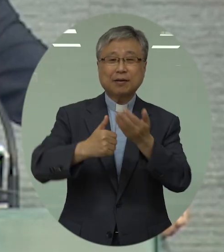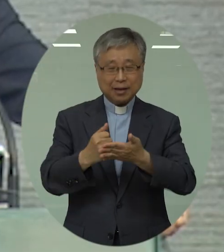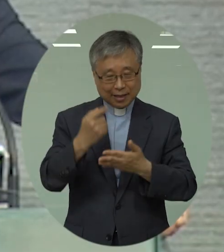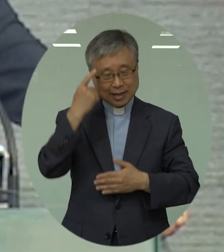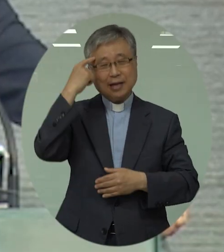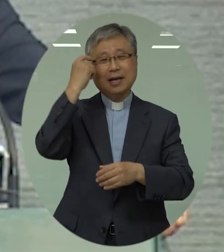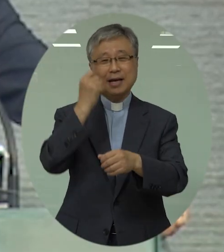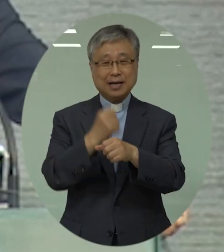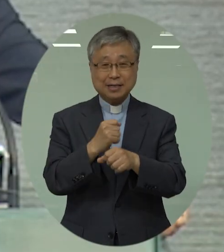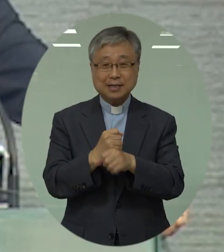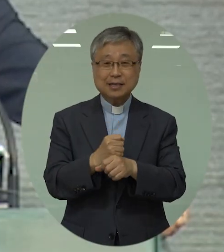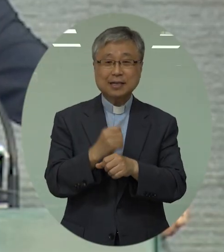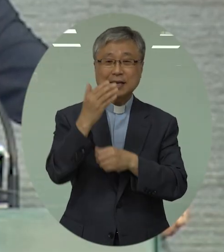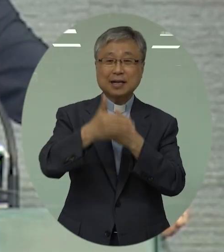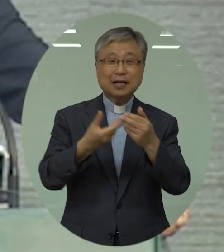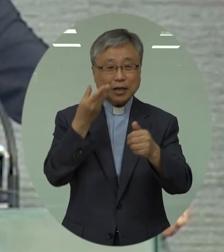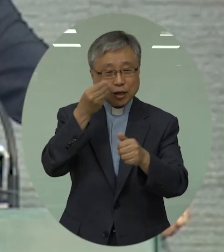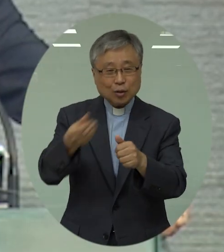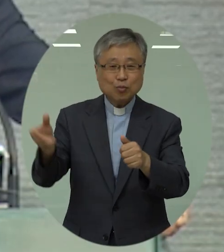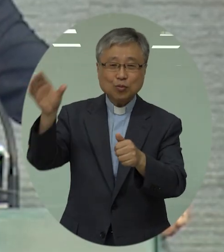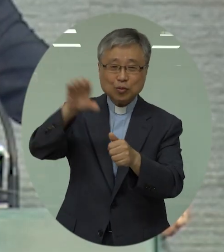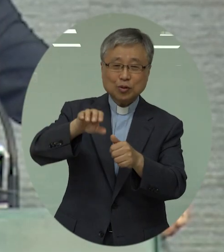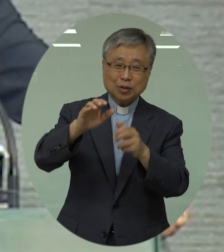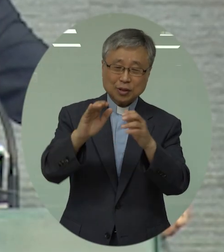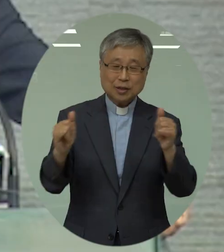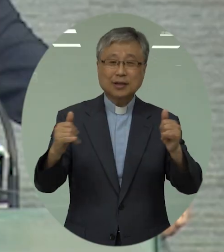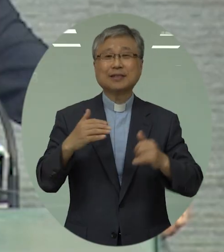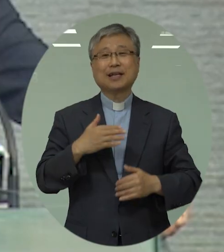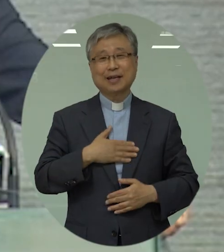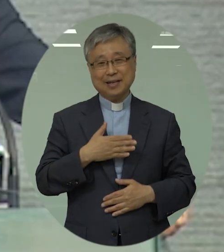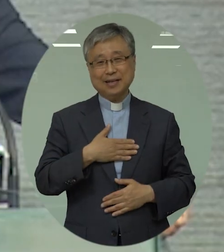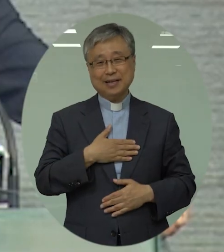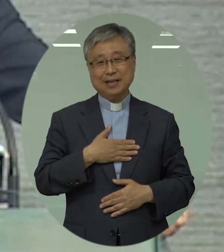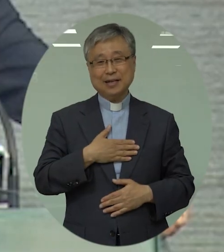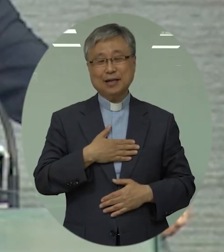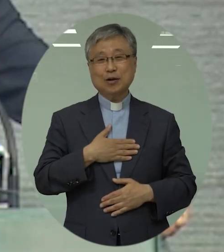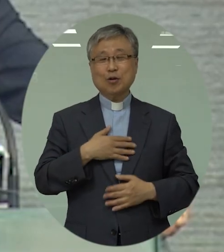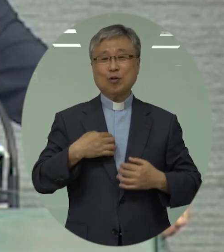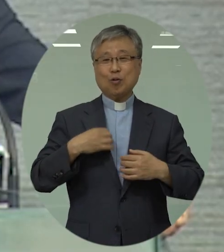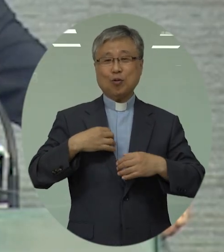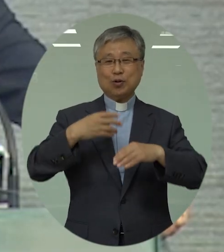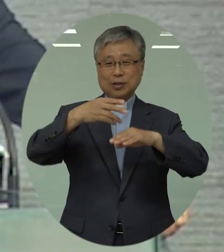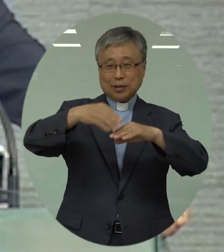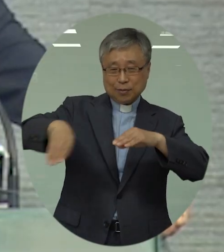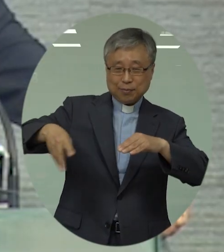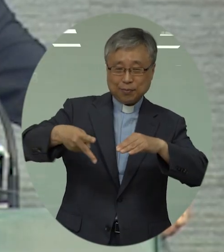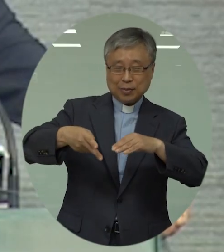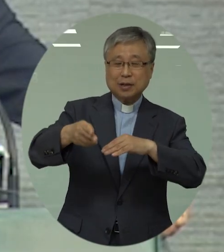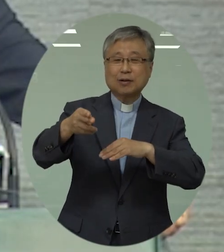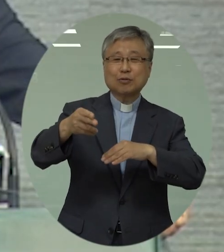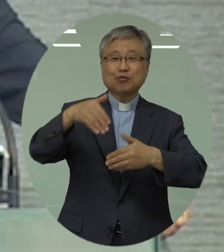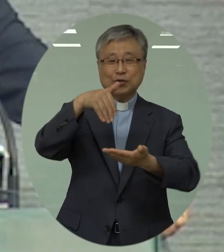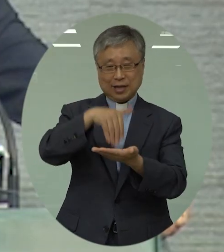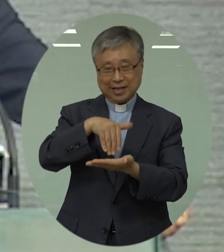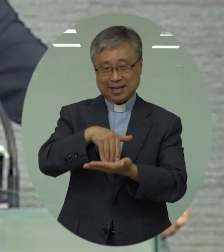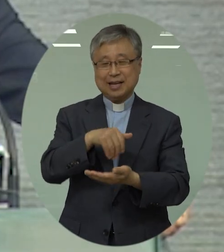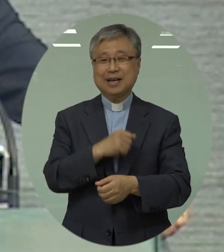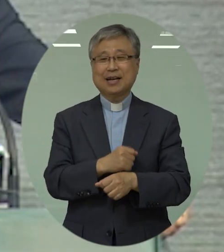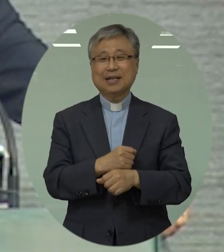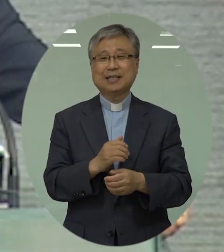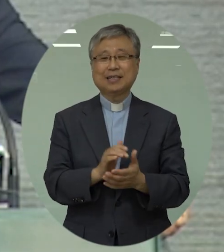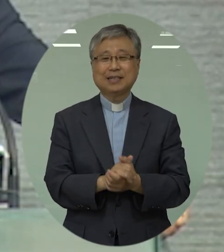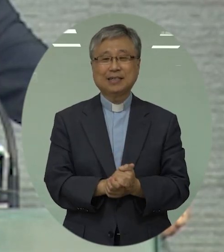하시잖아요. 내가 하나님의 기름 부은 자를 내가 옷자락에 벤 것을 내가 후회한다.